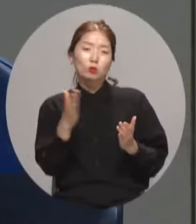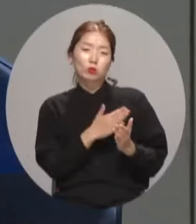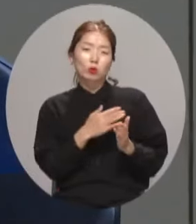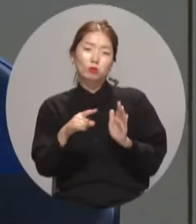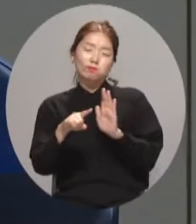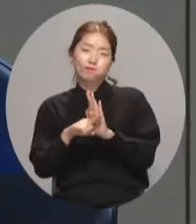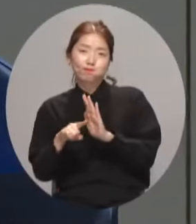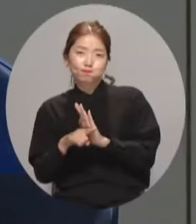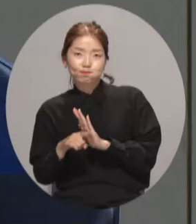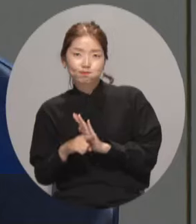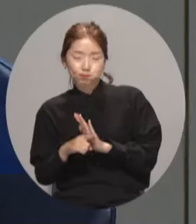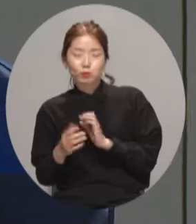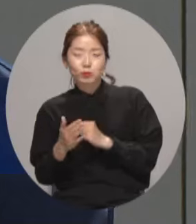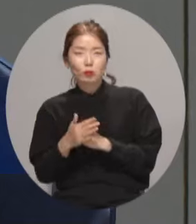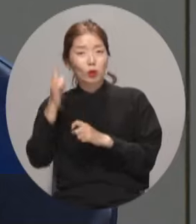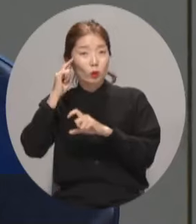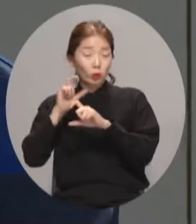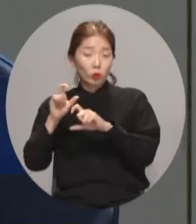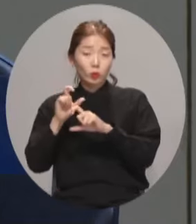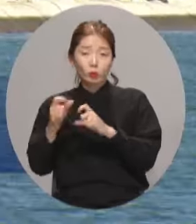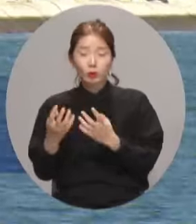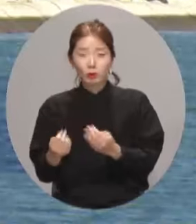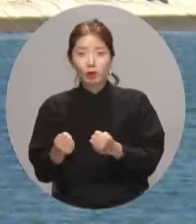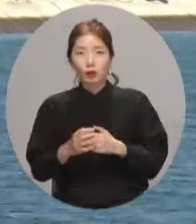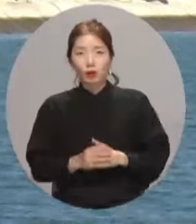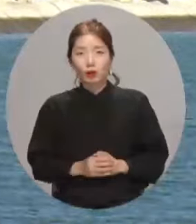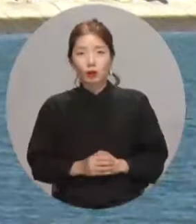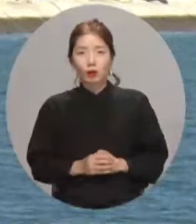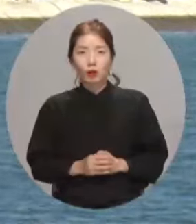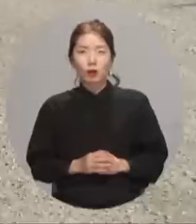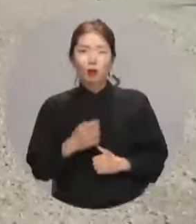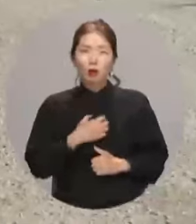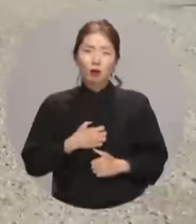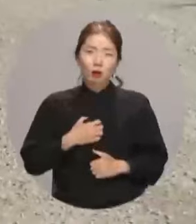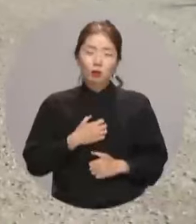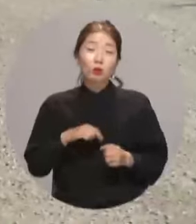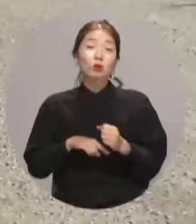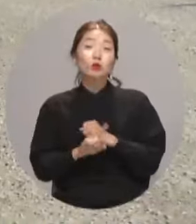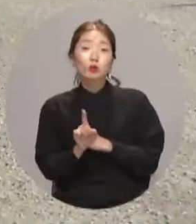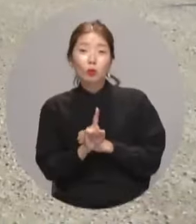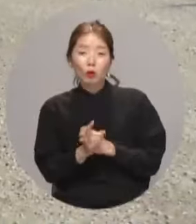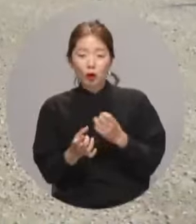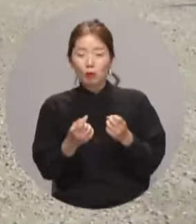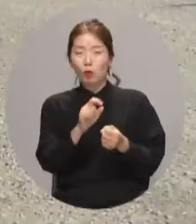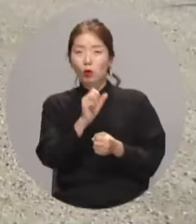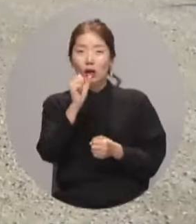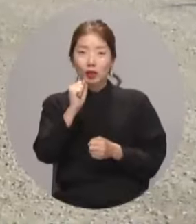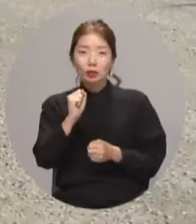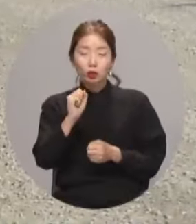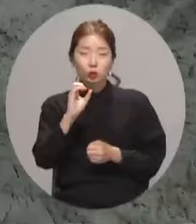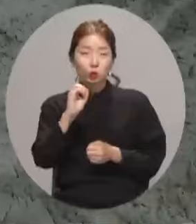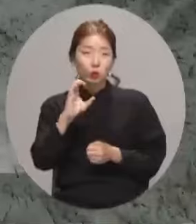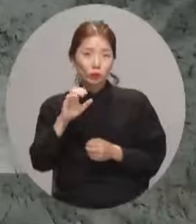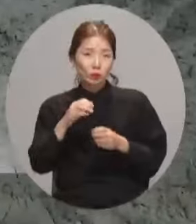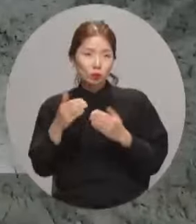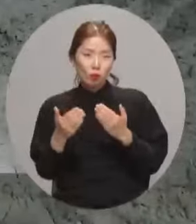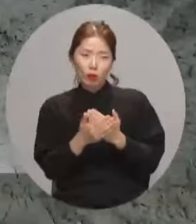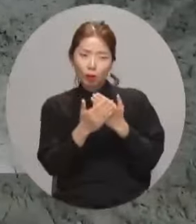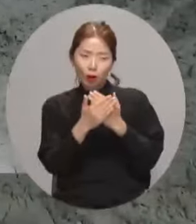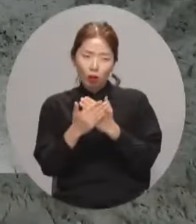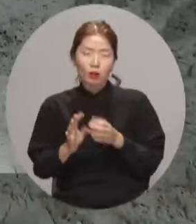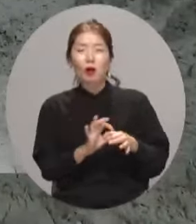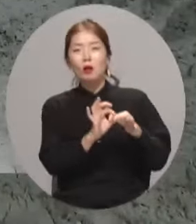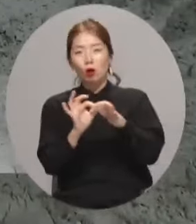이런 부작용에 대한 고민들이 있는 거고요. 우려가 불가피한 이유는 각종 SOC 개발 계획이 영향을